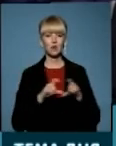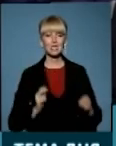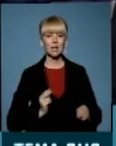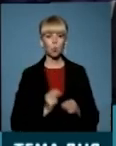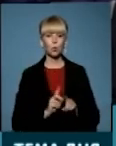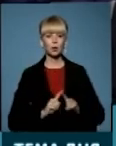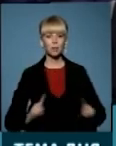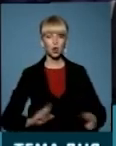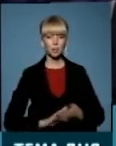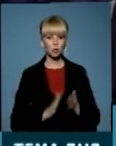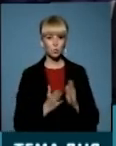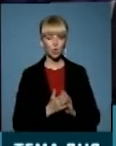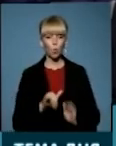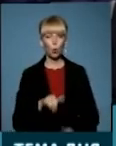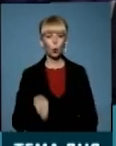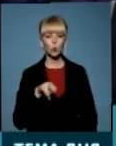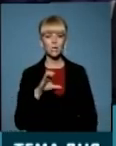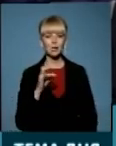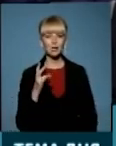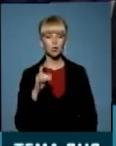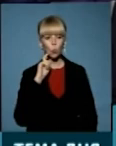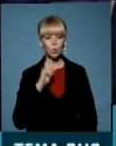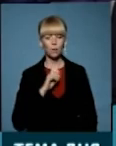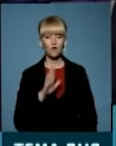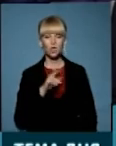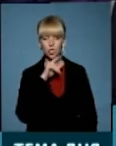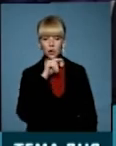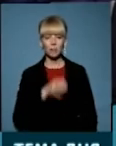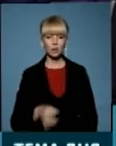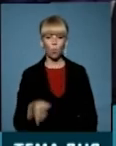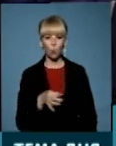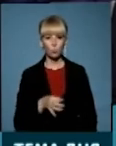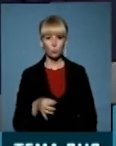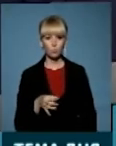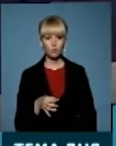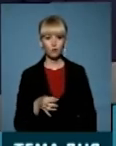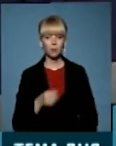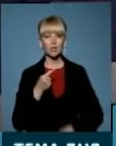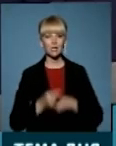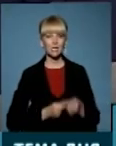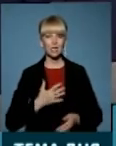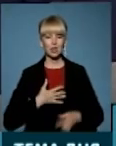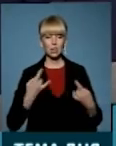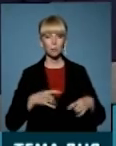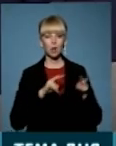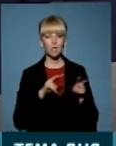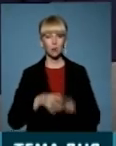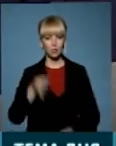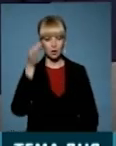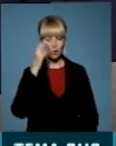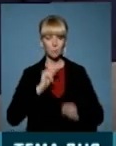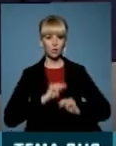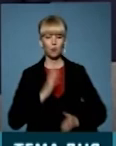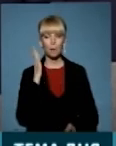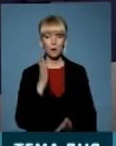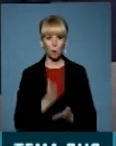запобігання надзвичайних ситуацій у ДСНС України в Чернівецькій області. Традиційно нашим телеглядачам нагадаю, працюємо